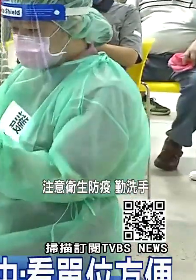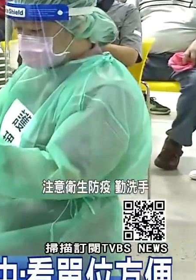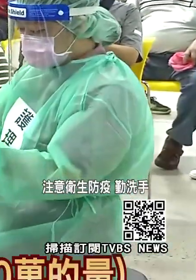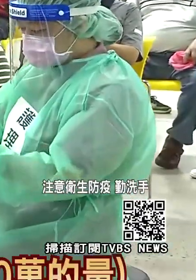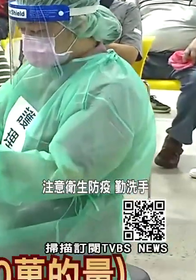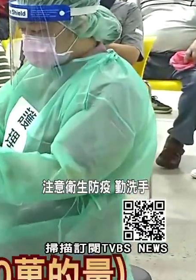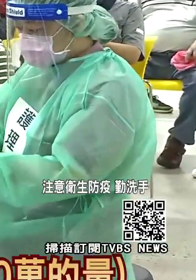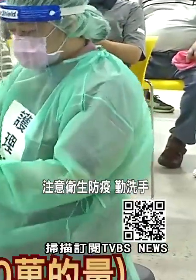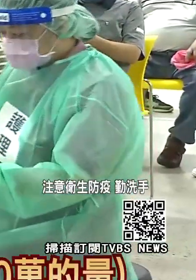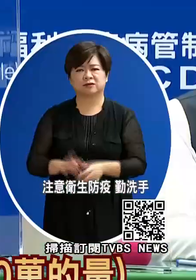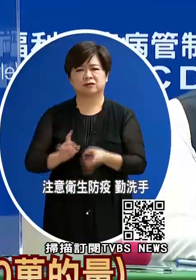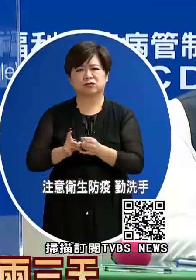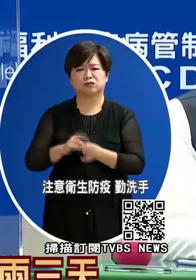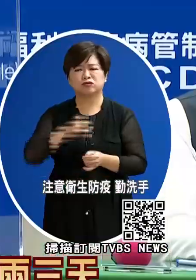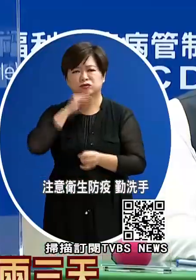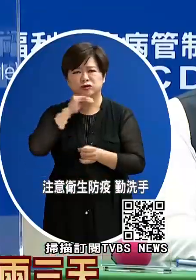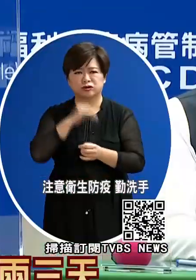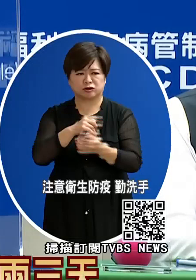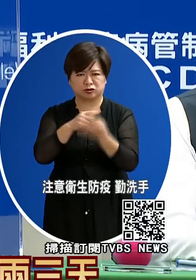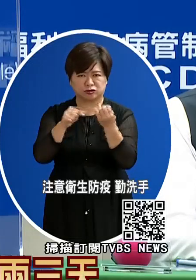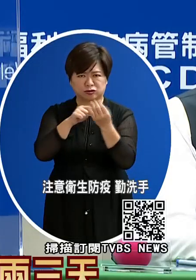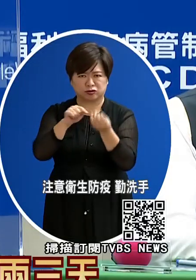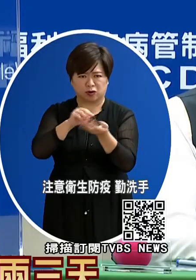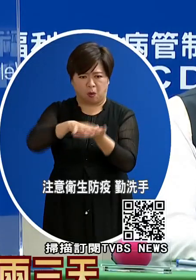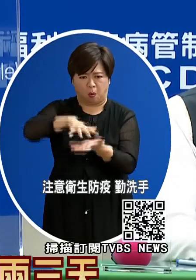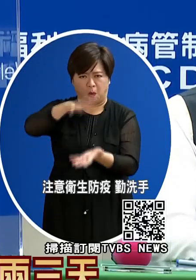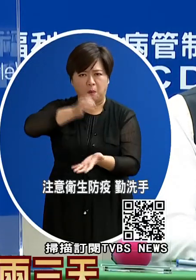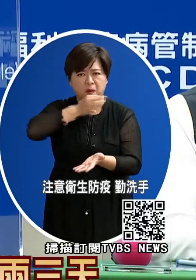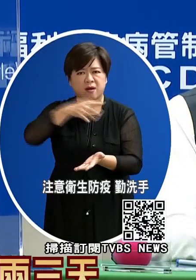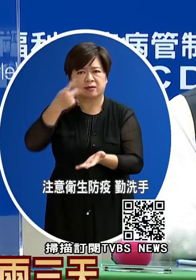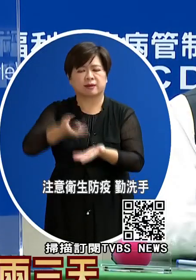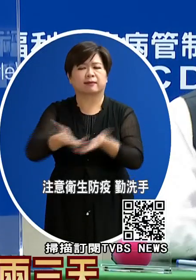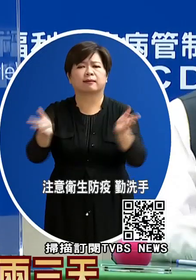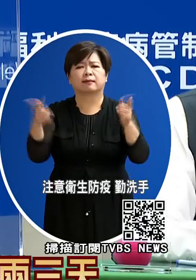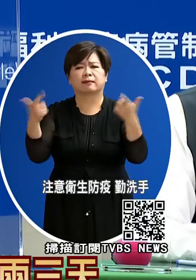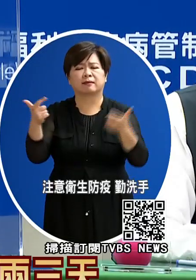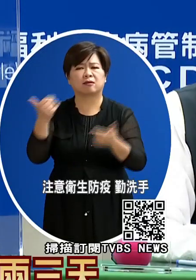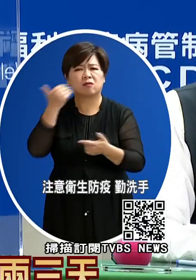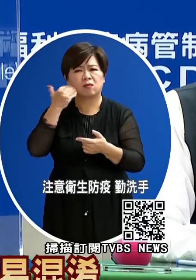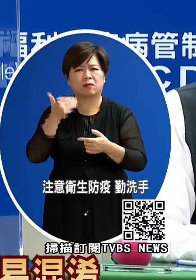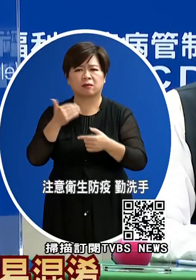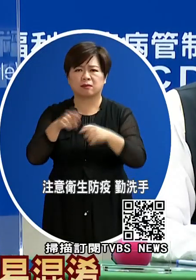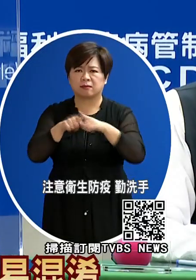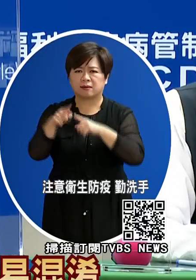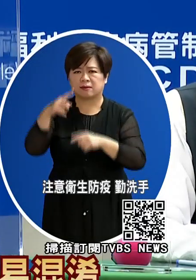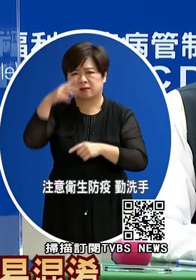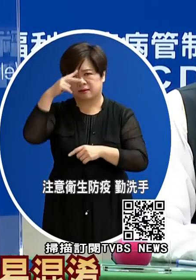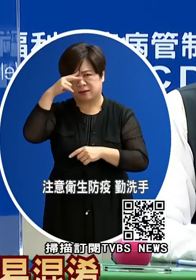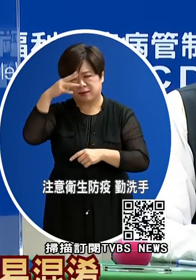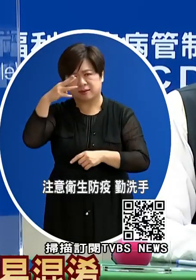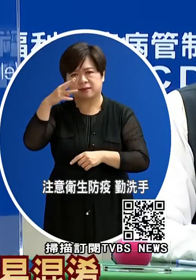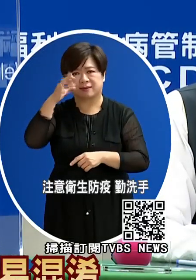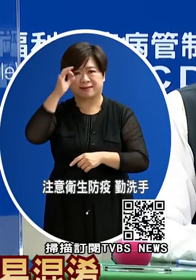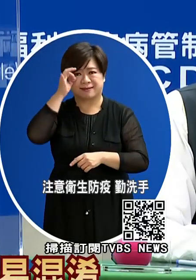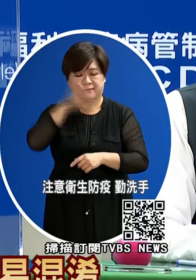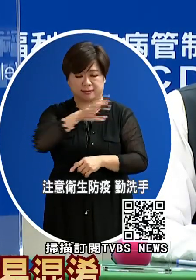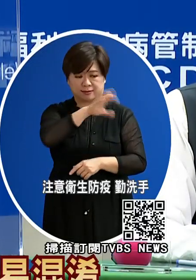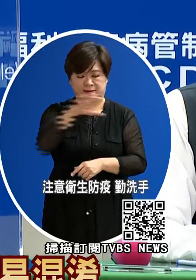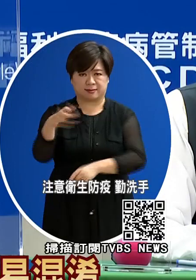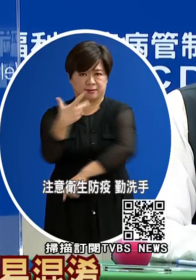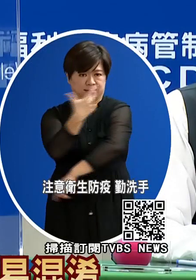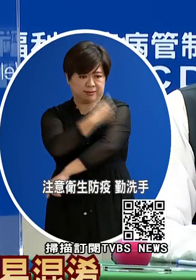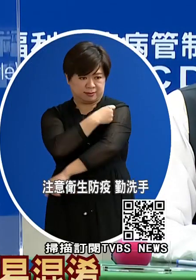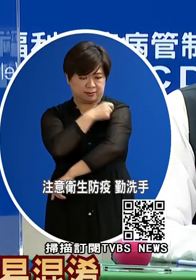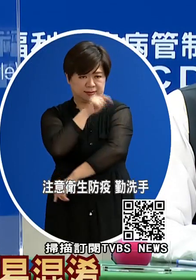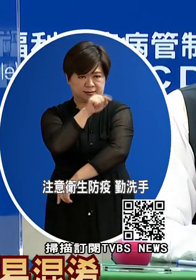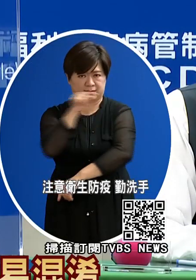没有必要刻意去累积，但是我们现在的数目，如果说你差个两三天或怎么样，那当然要就施打的单位，